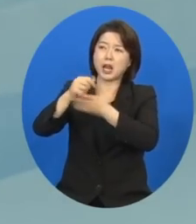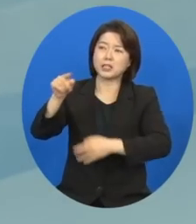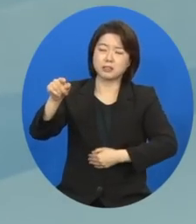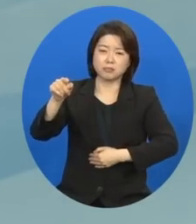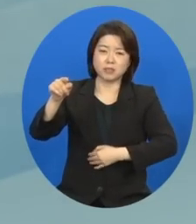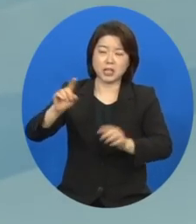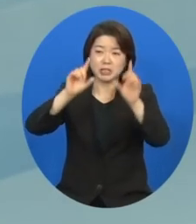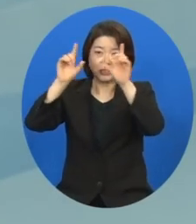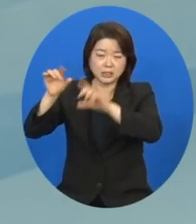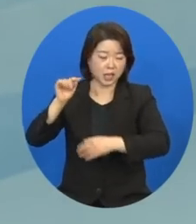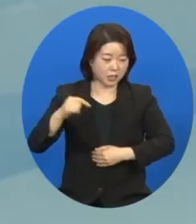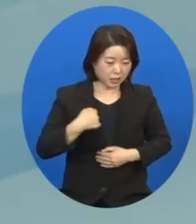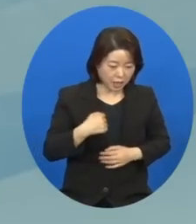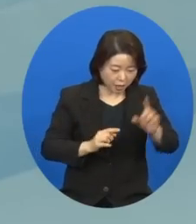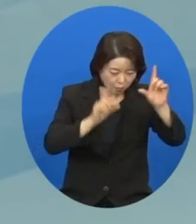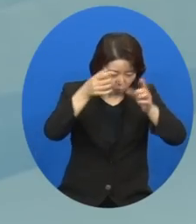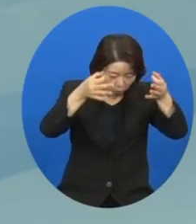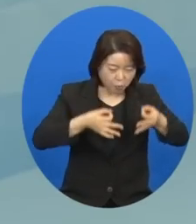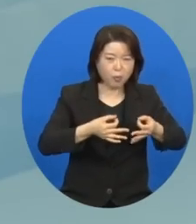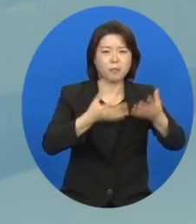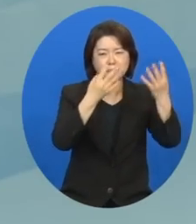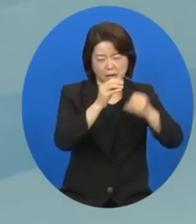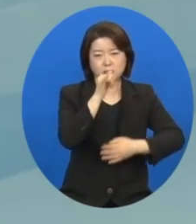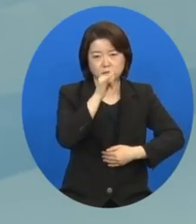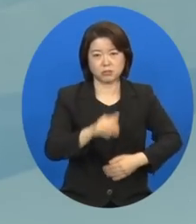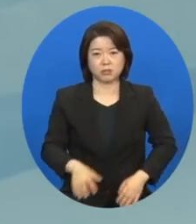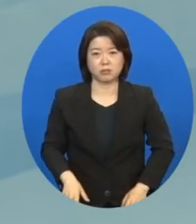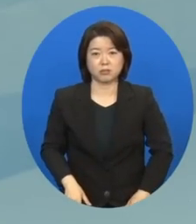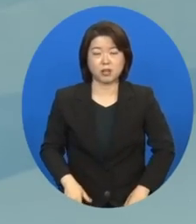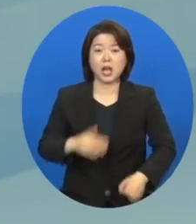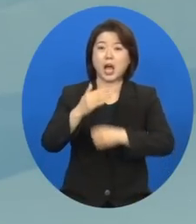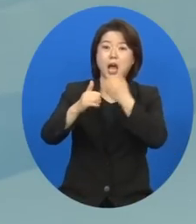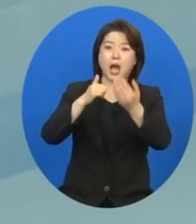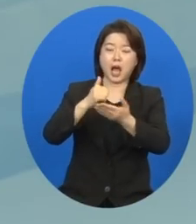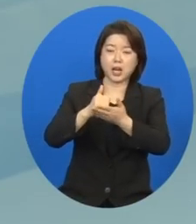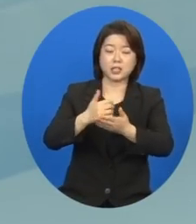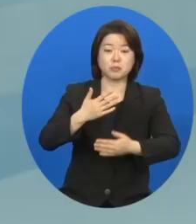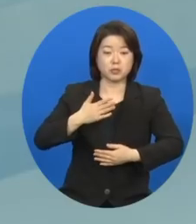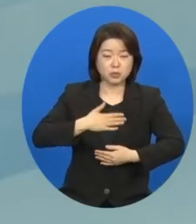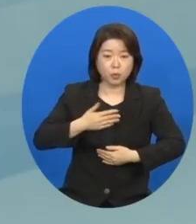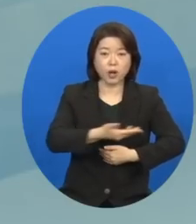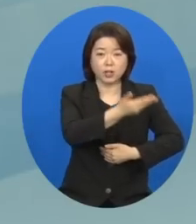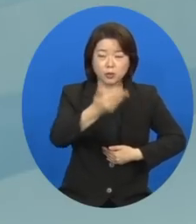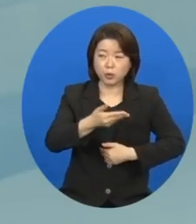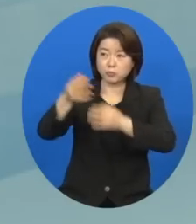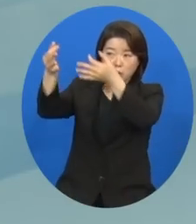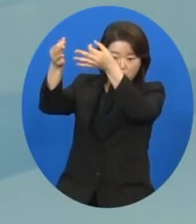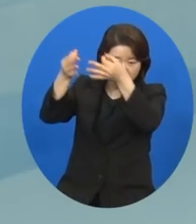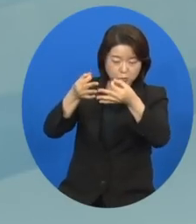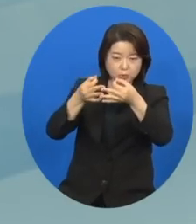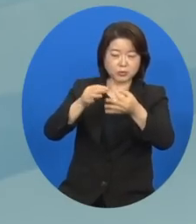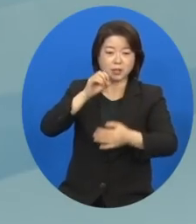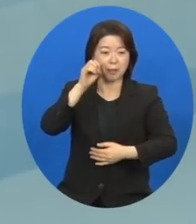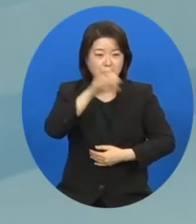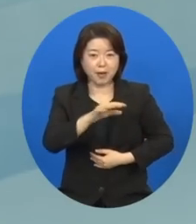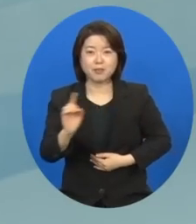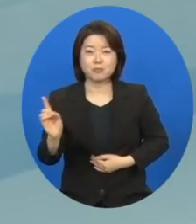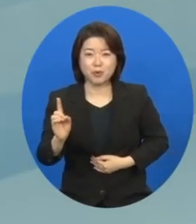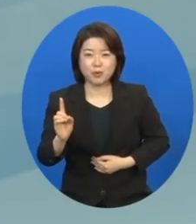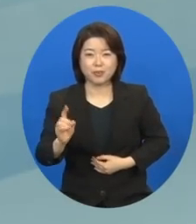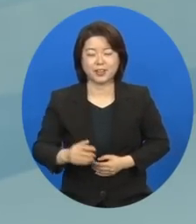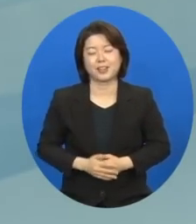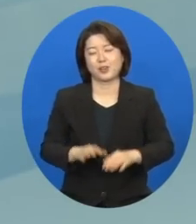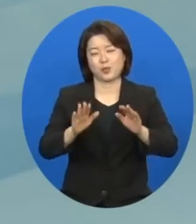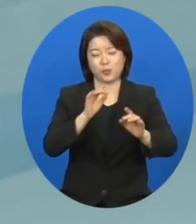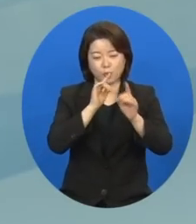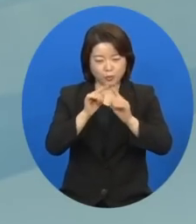삶이 상당히 많다는 것입니다. 하나님이 저와 여러분들을 보실 때에는 과연 뭐라고 하실까? 오늘 이